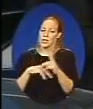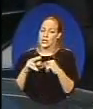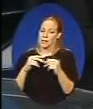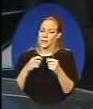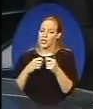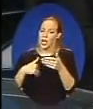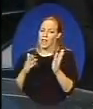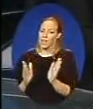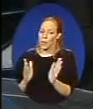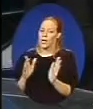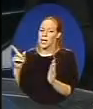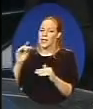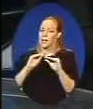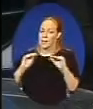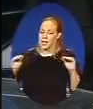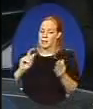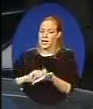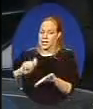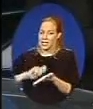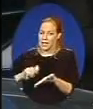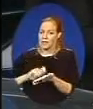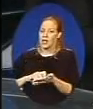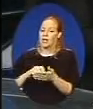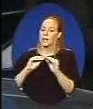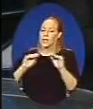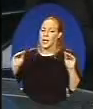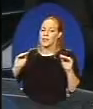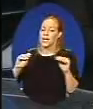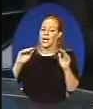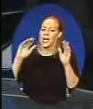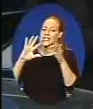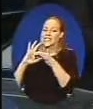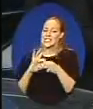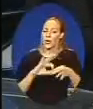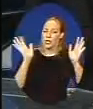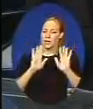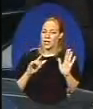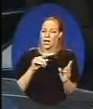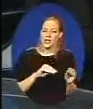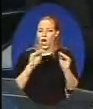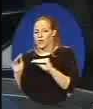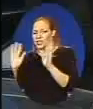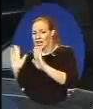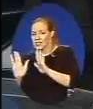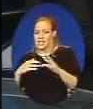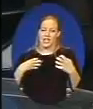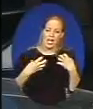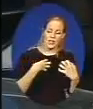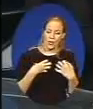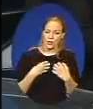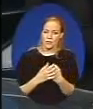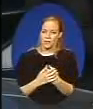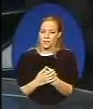לפורמט, זאת אומרת, אתה ביימת, כתבת, ביימת סדרות לטלוויזיה, אתה מדלג בין התיאטרון לטלוויזיה,